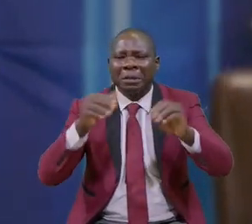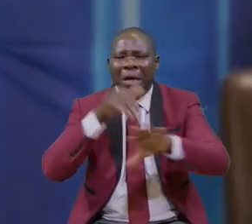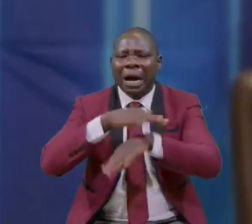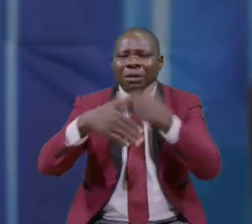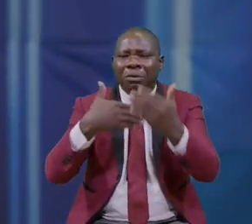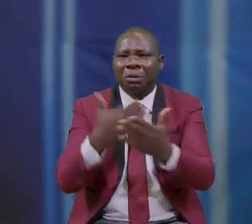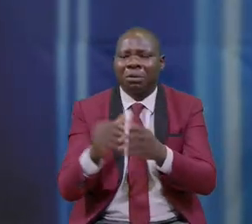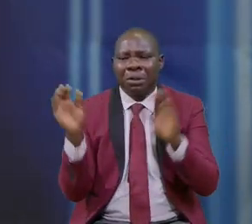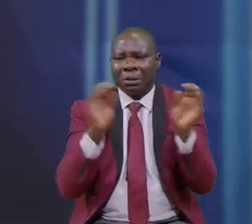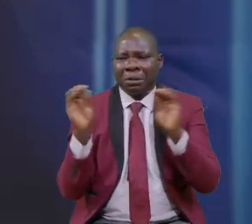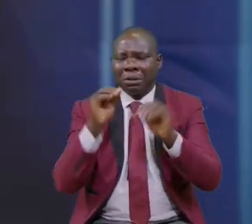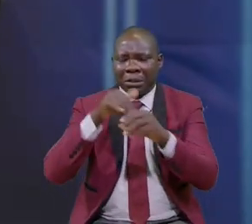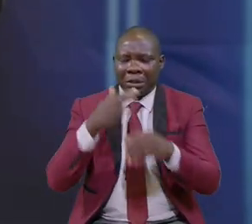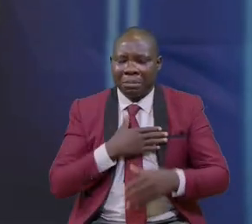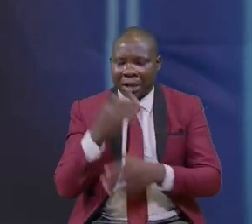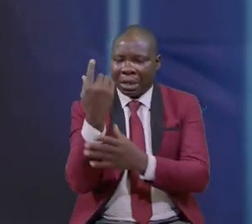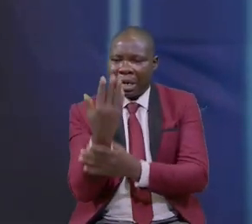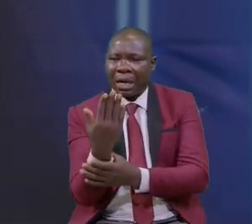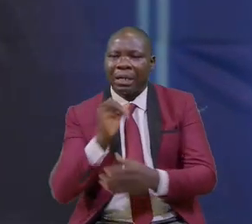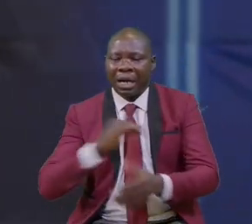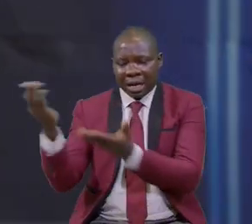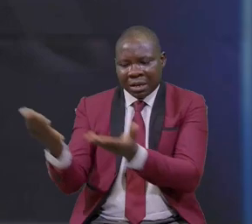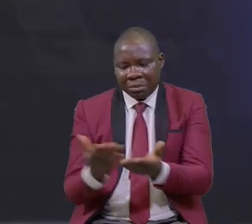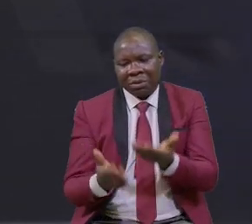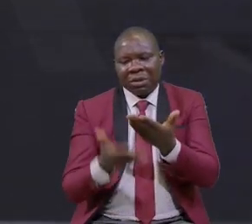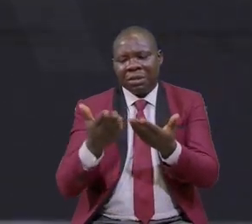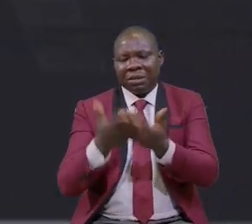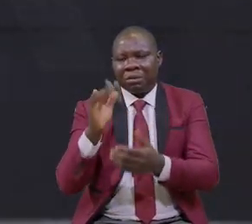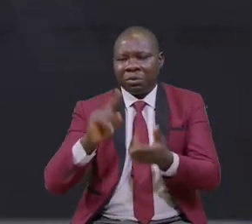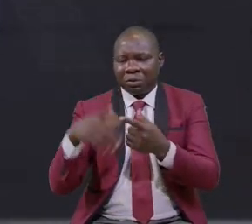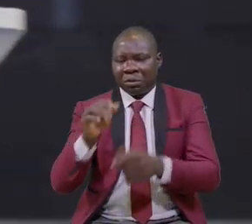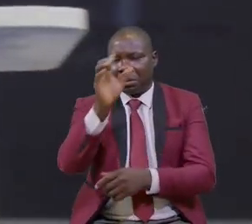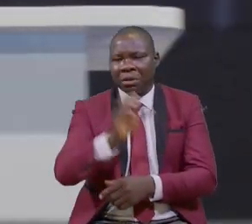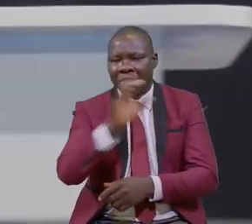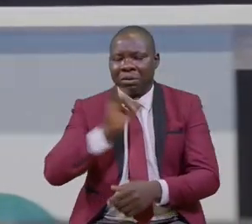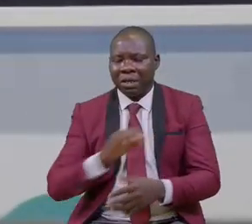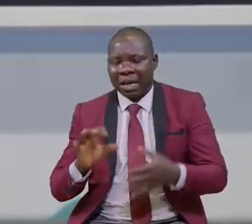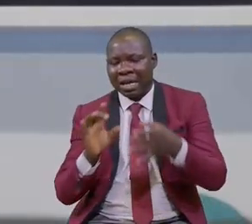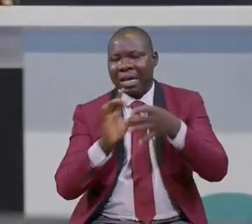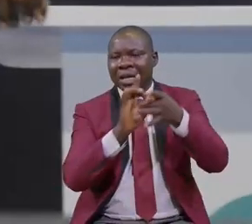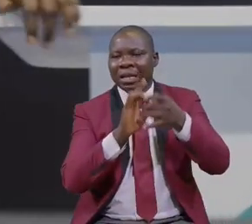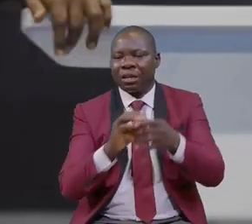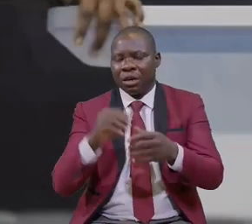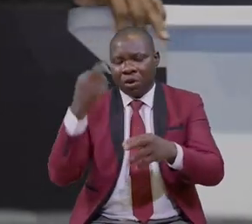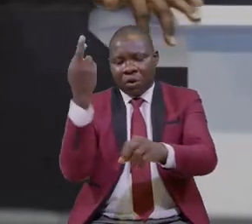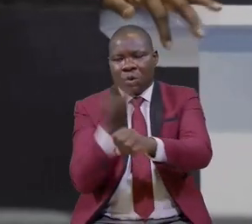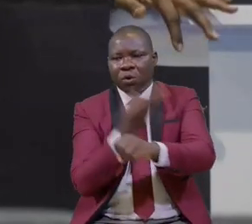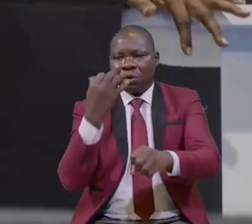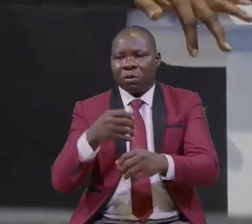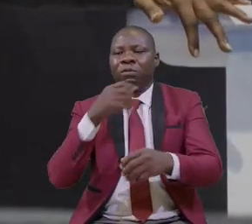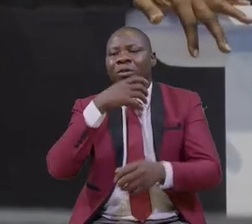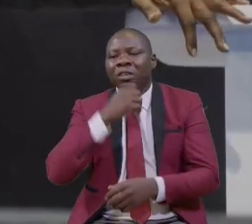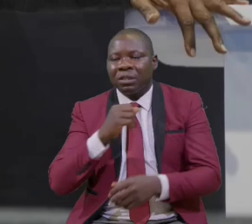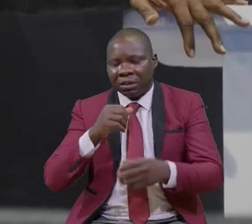J'ai rien dans mes mains. Simplement, je m'accroche à la croix. Roc des âges, frappé pour